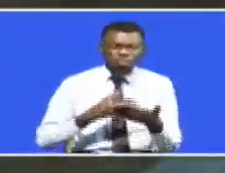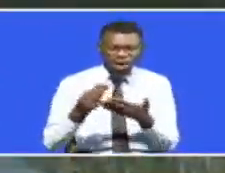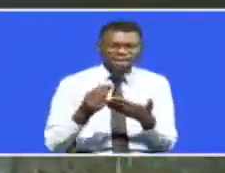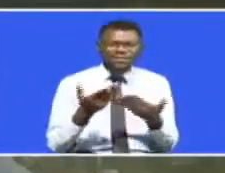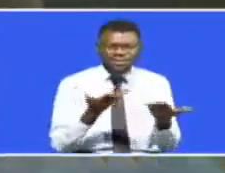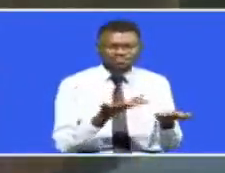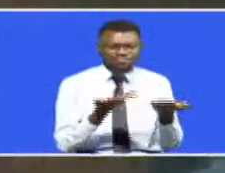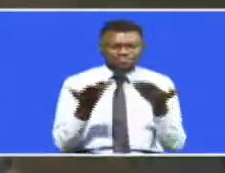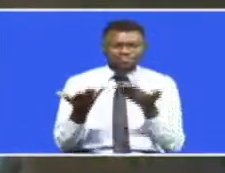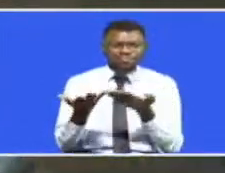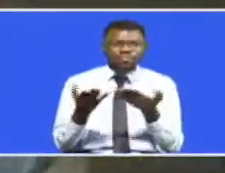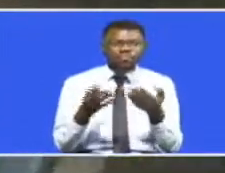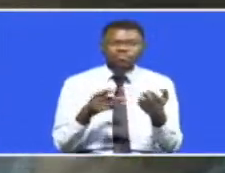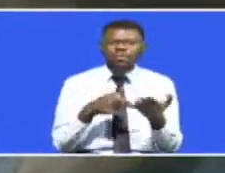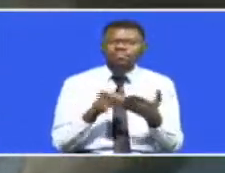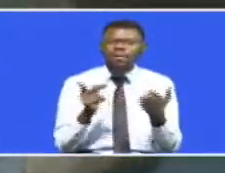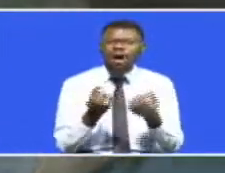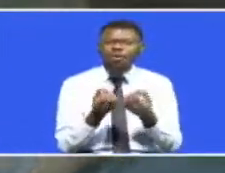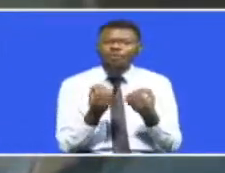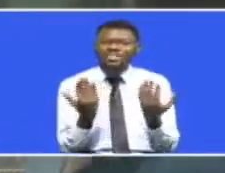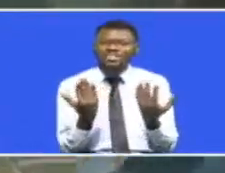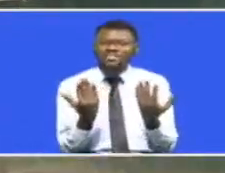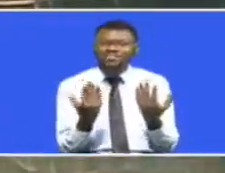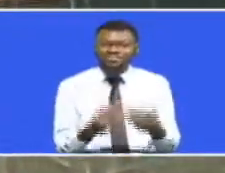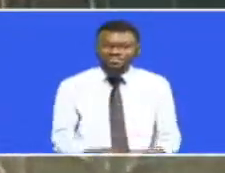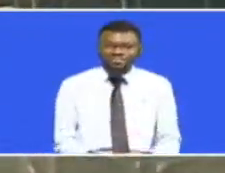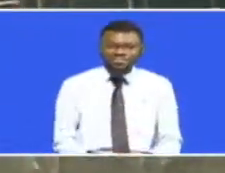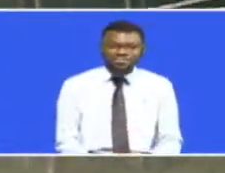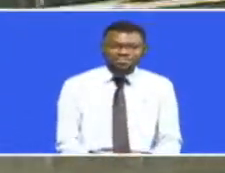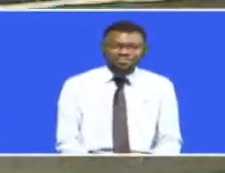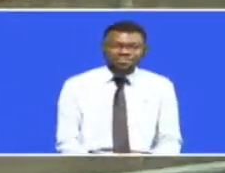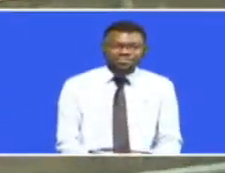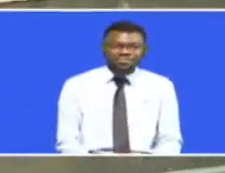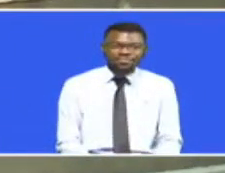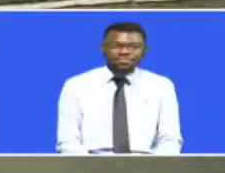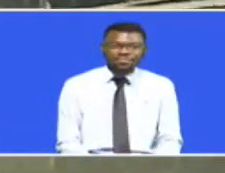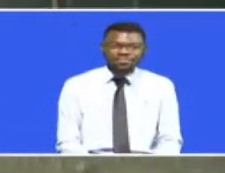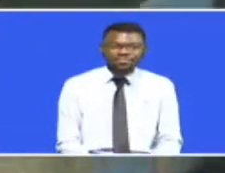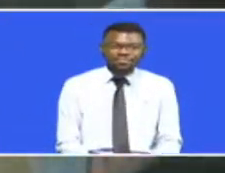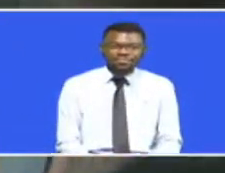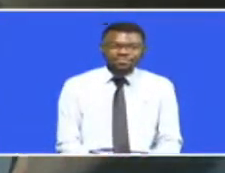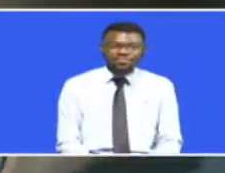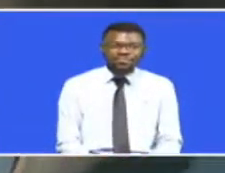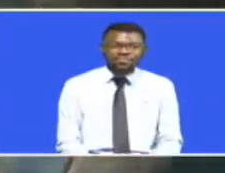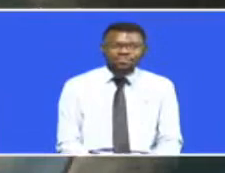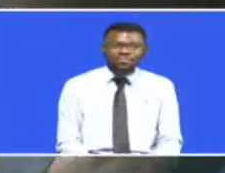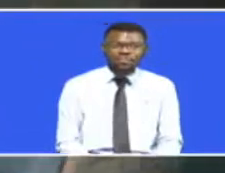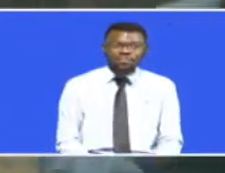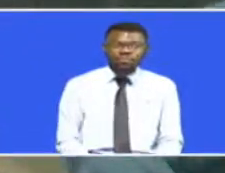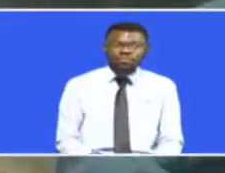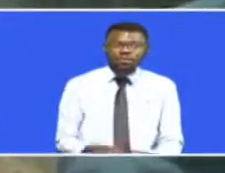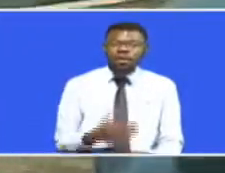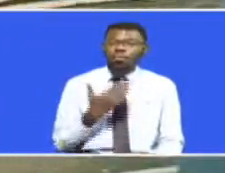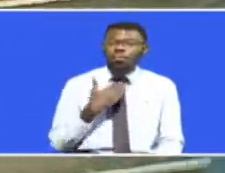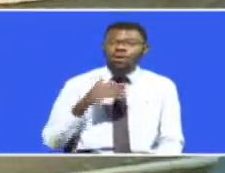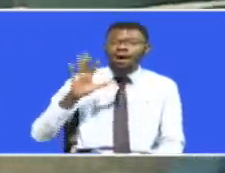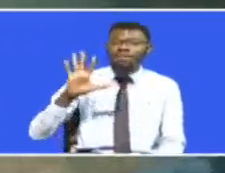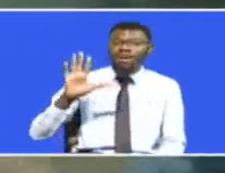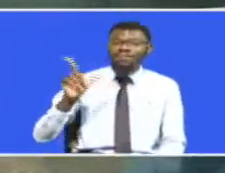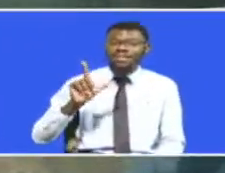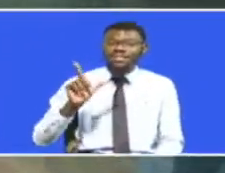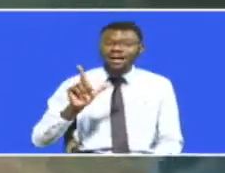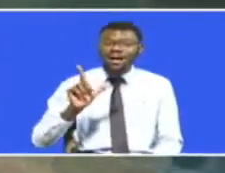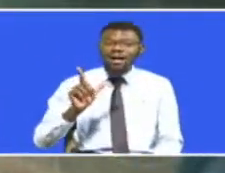Eh, bora ameonja. Ni how much? Tunaona kutia mmoja hapa ngamia. Wewe ujui bei? 5 liters inaweza kuwa kama pesa